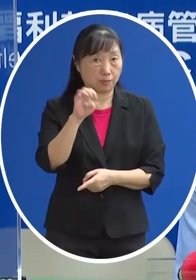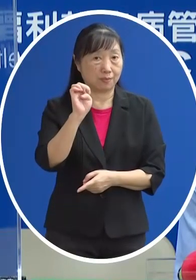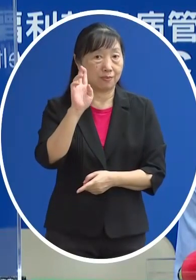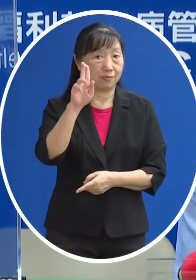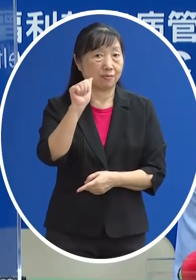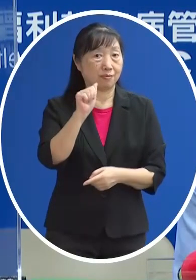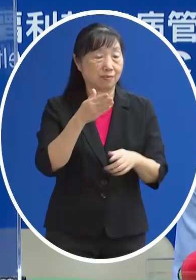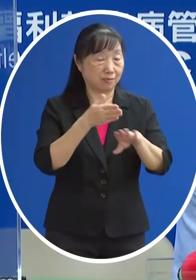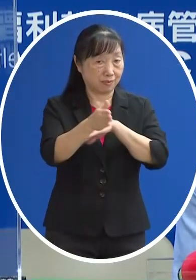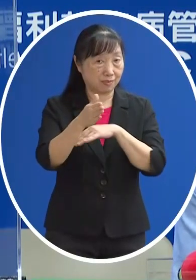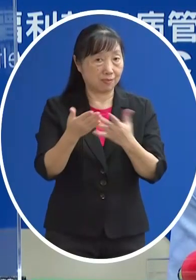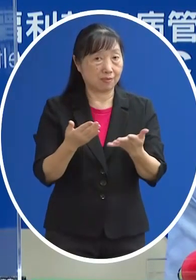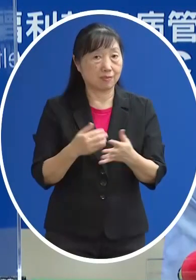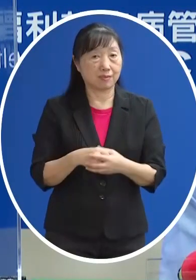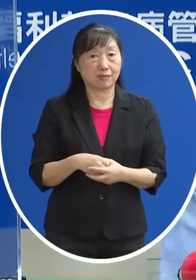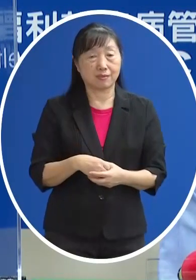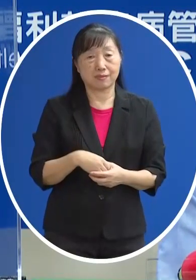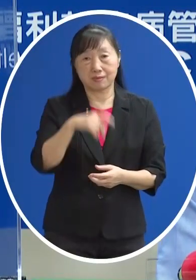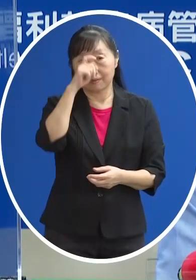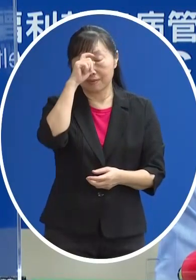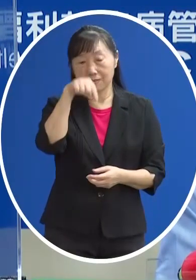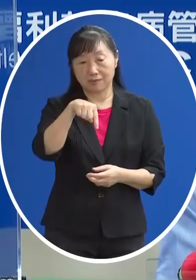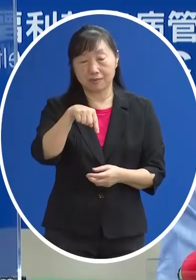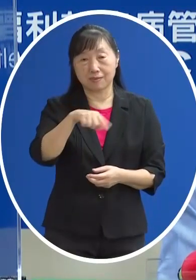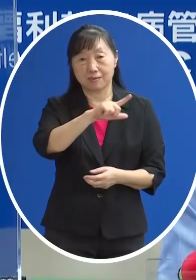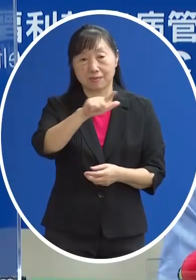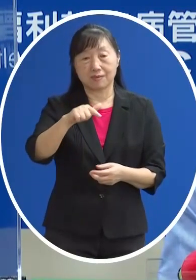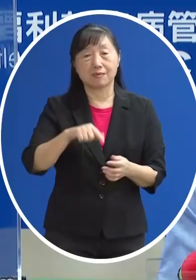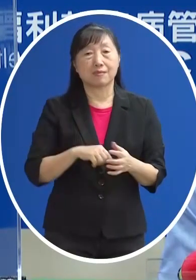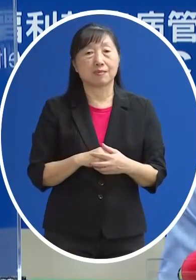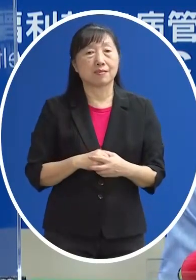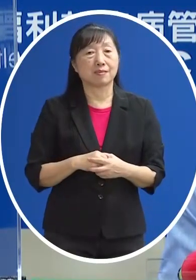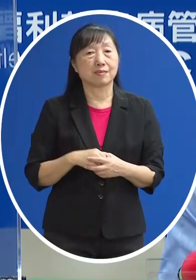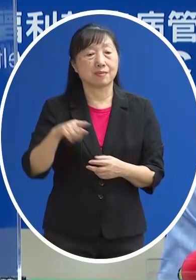过，那我们当然希望，哦，那个产品直接在，